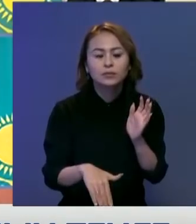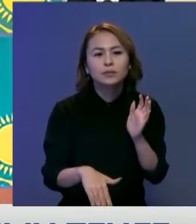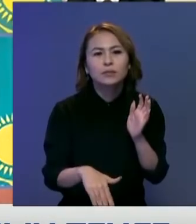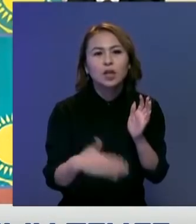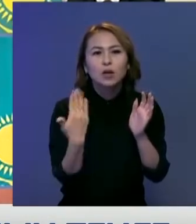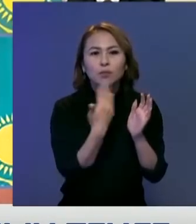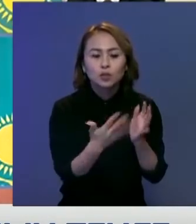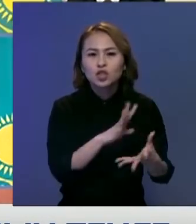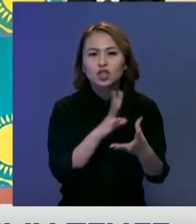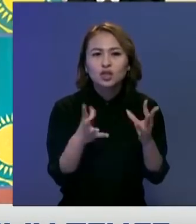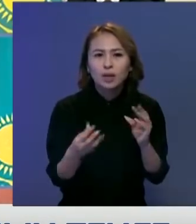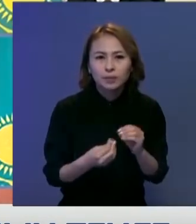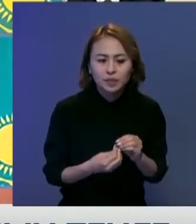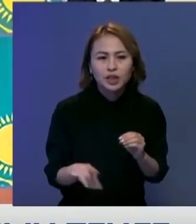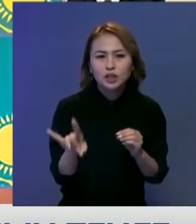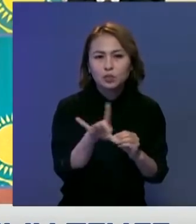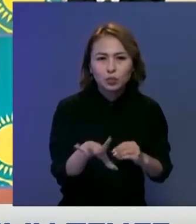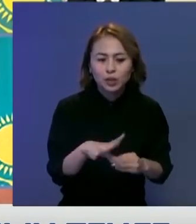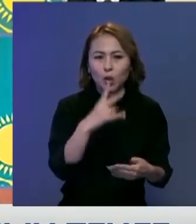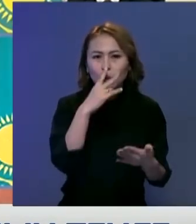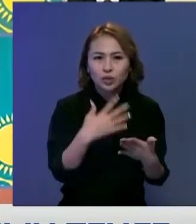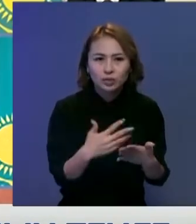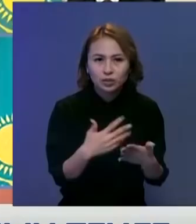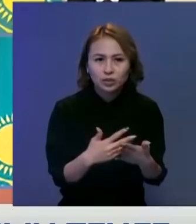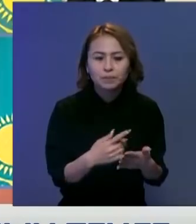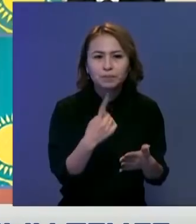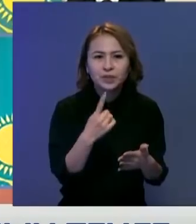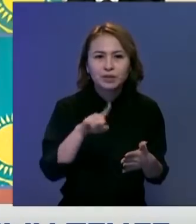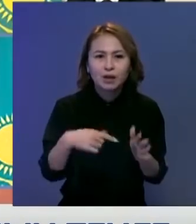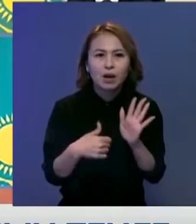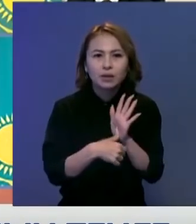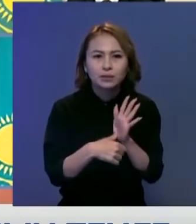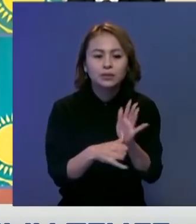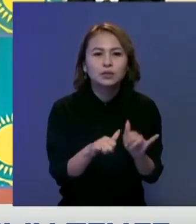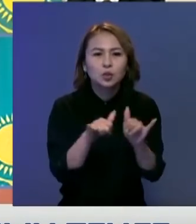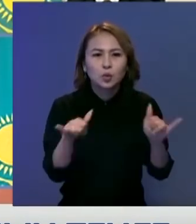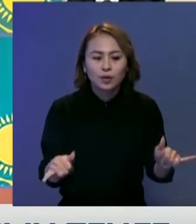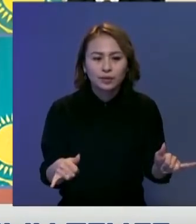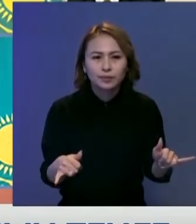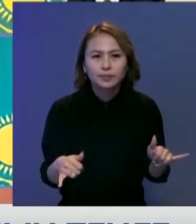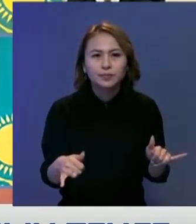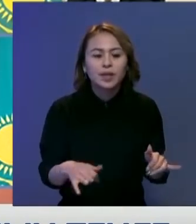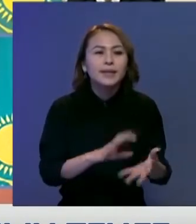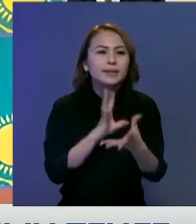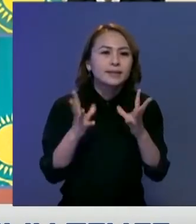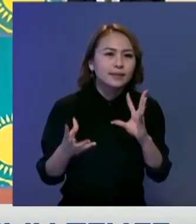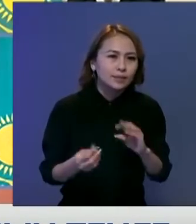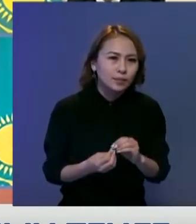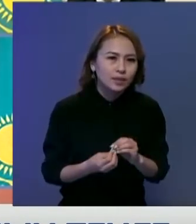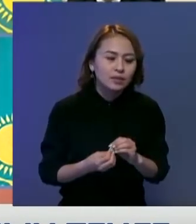Бұл жалпы республикалық көрсеткіштен 1,6 есе жоғары. Дегенмен,